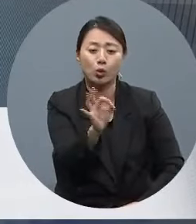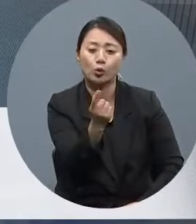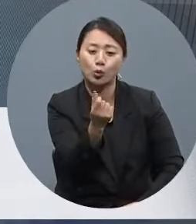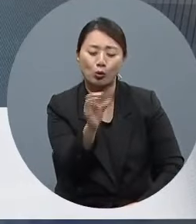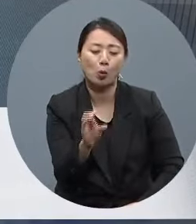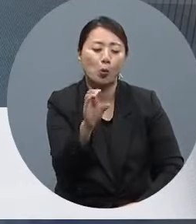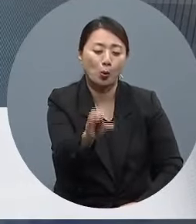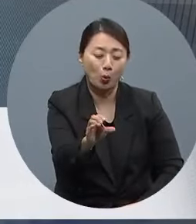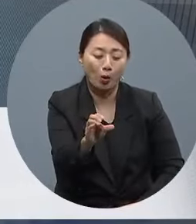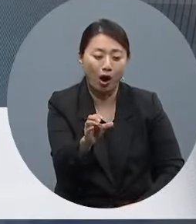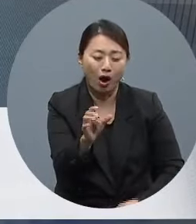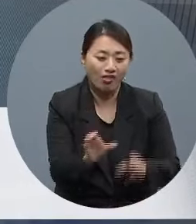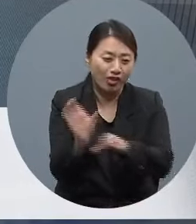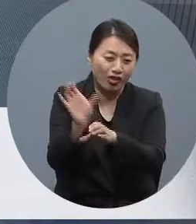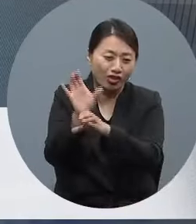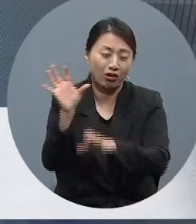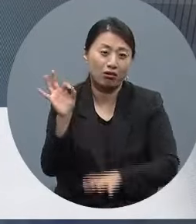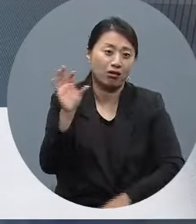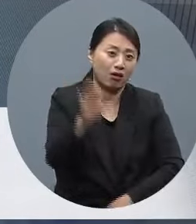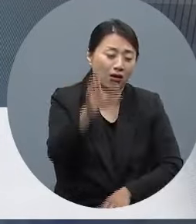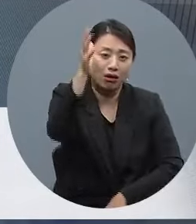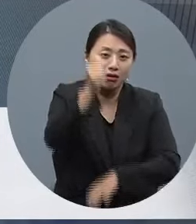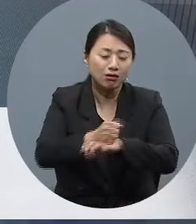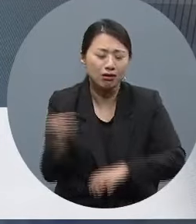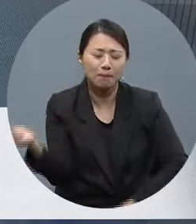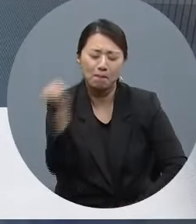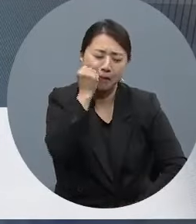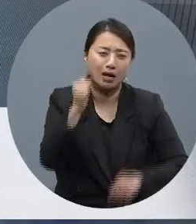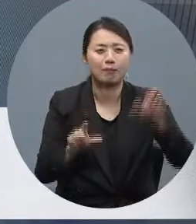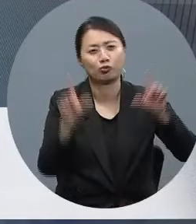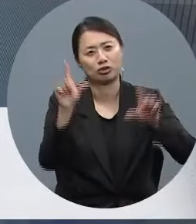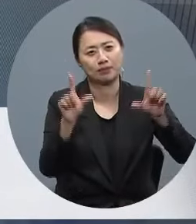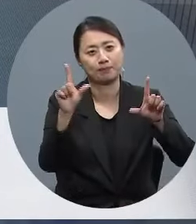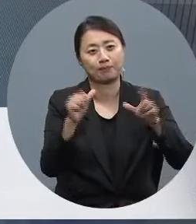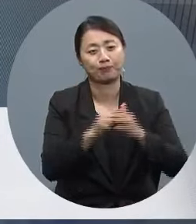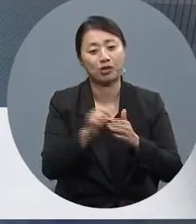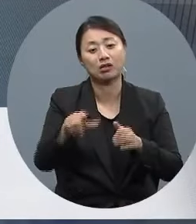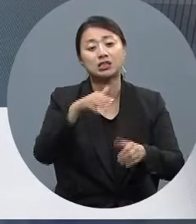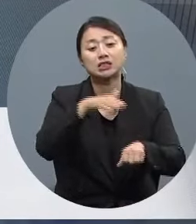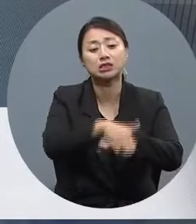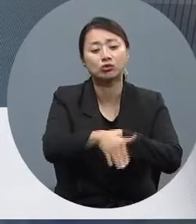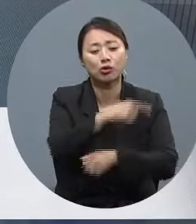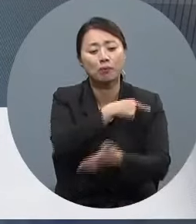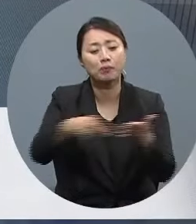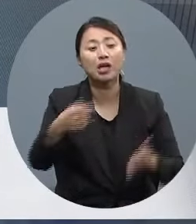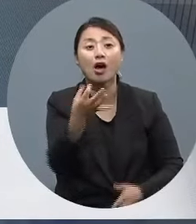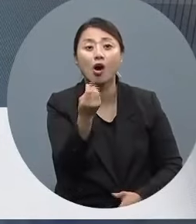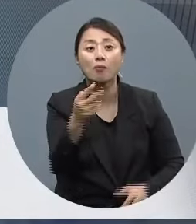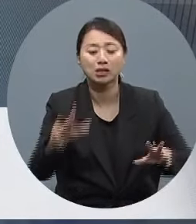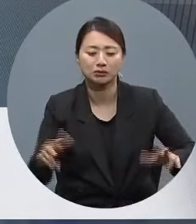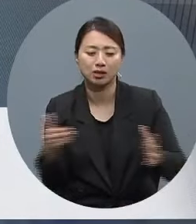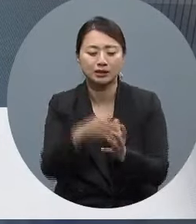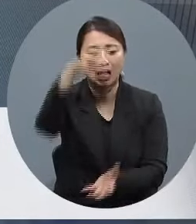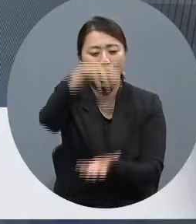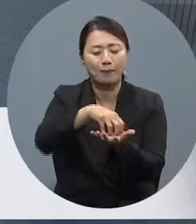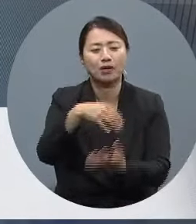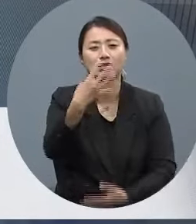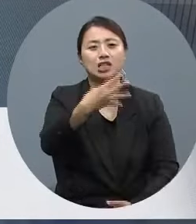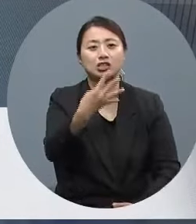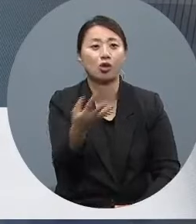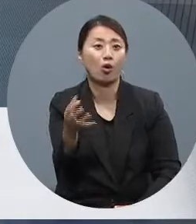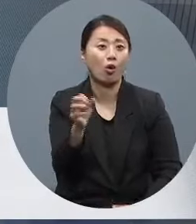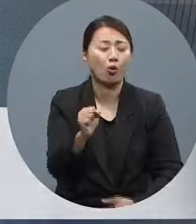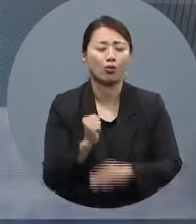많은 돈을 넣게 되고 결국 모든 돈을 날리는 구조인데요. 이런 식으로 사람들이 입은 피해액만 벌써 4천억